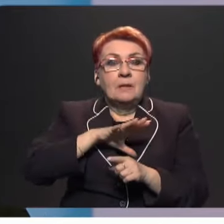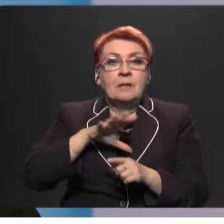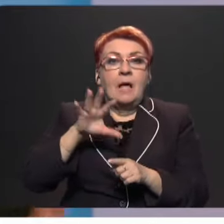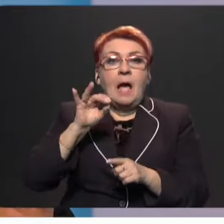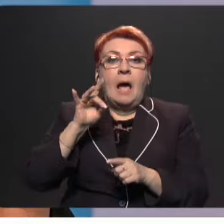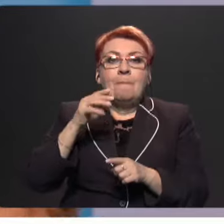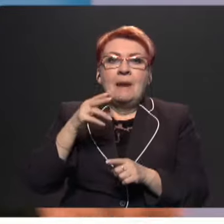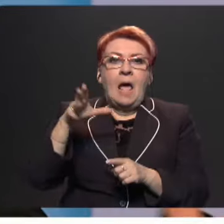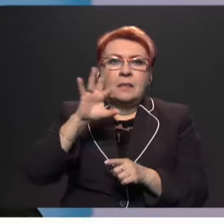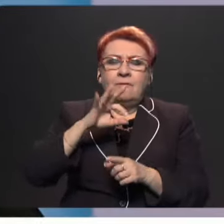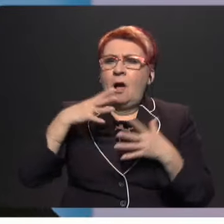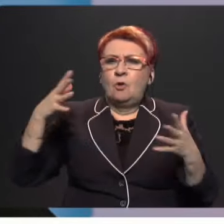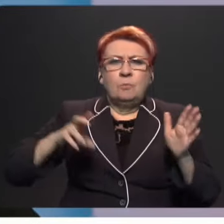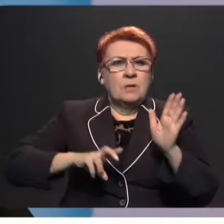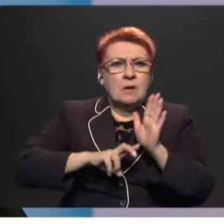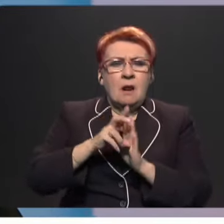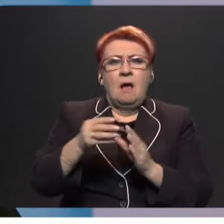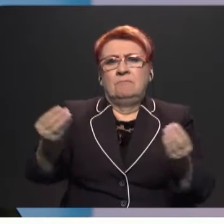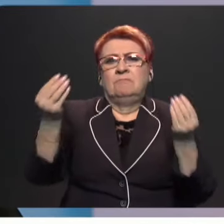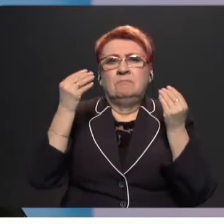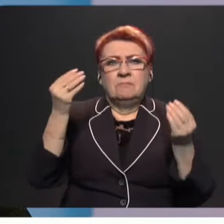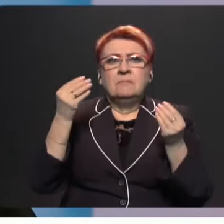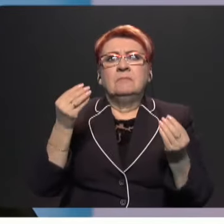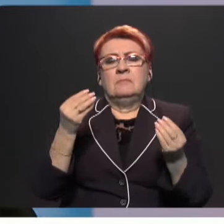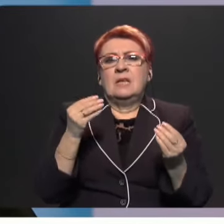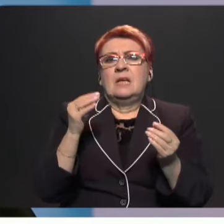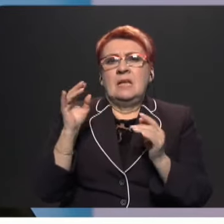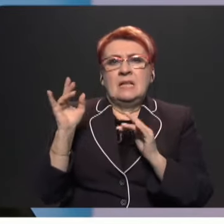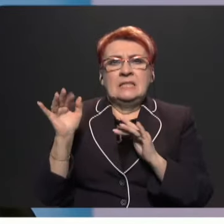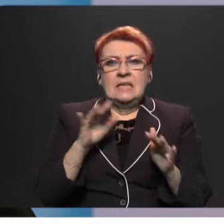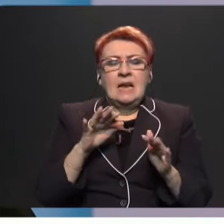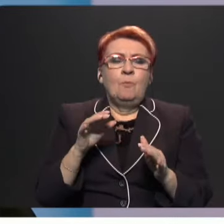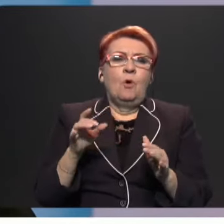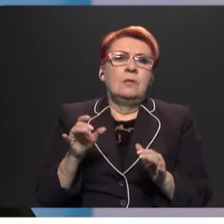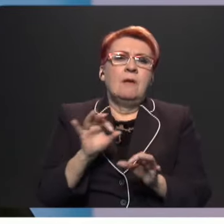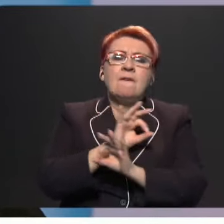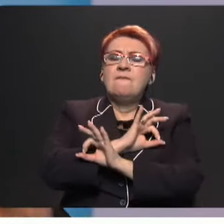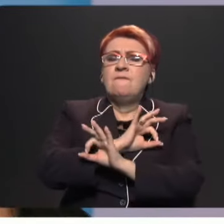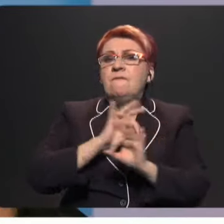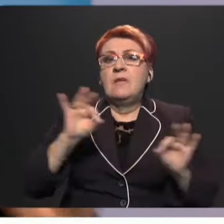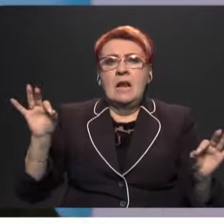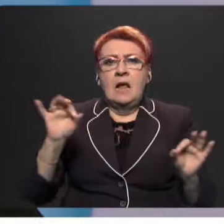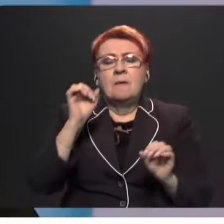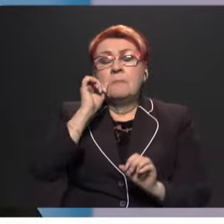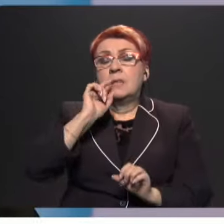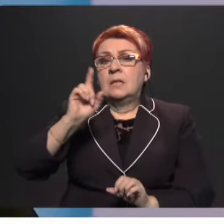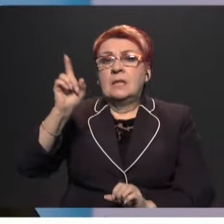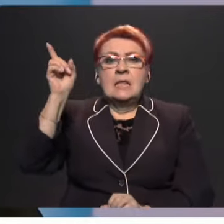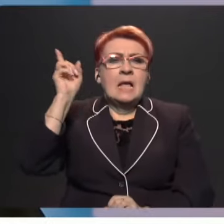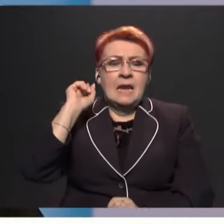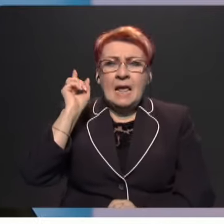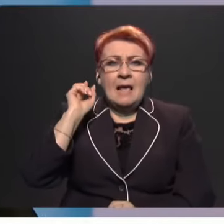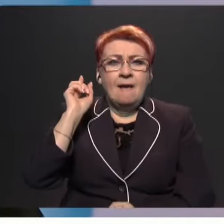пышен, огромный храм, фантастические церемонии, великолепные там, древние